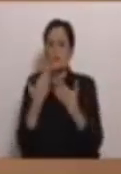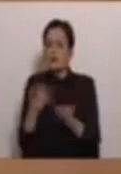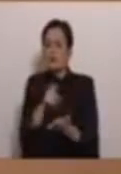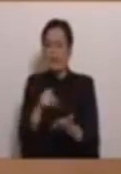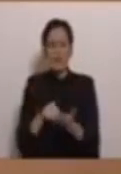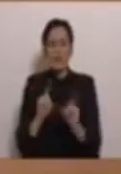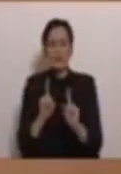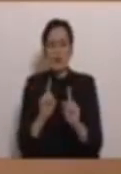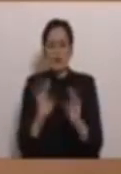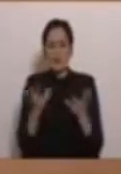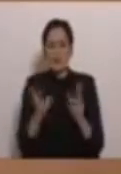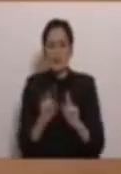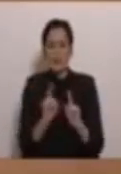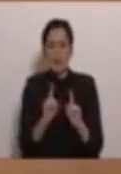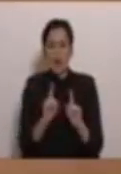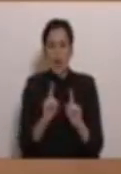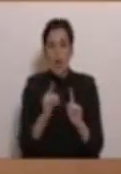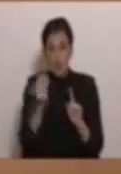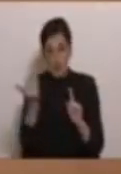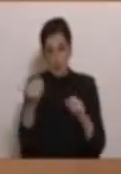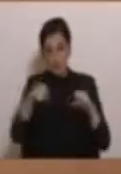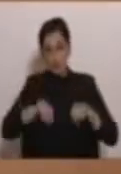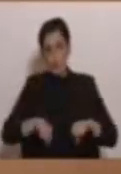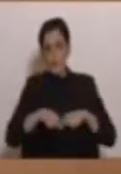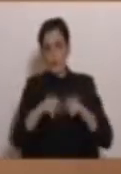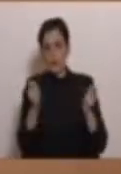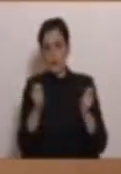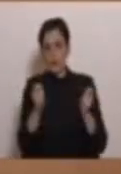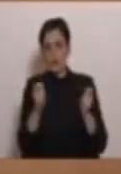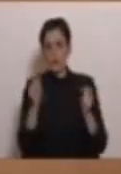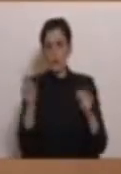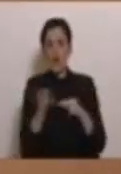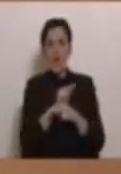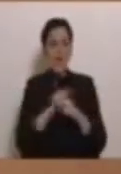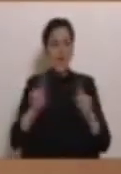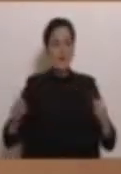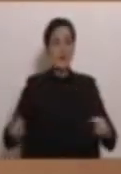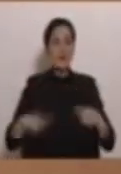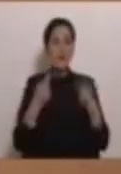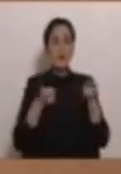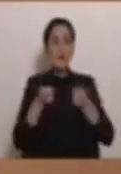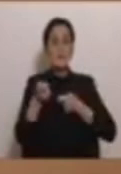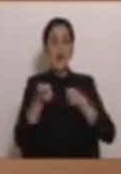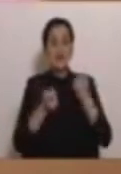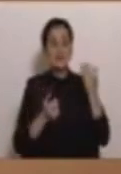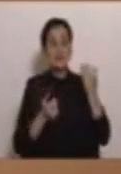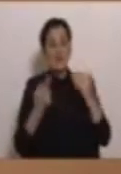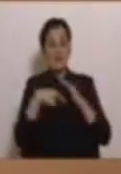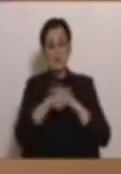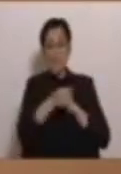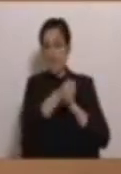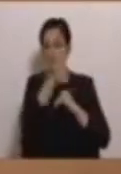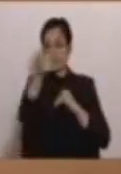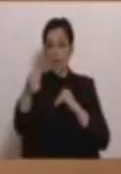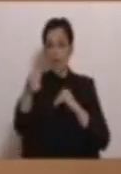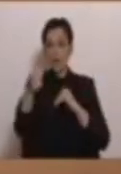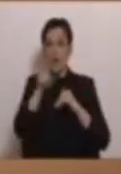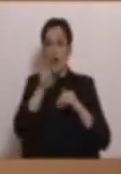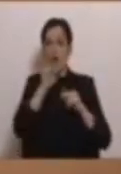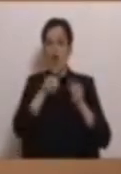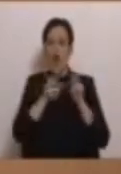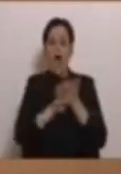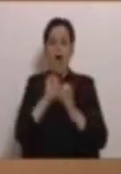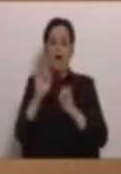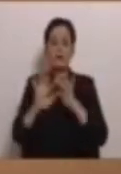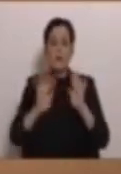საქმე? იქნებდა მათი უფლებები ირღვევა. რეაბილიტაციის მართველი არის თქვენს მიერ დანიშნული და არ დააბრალოთ ეხა კერძო